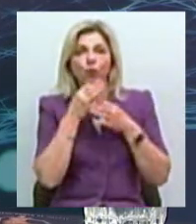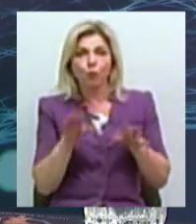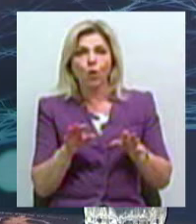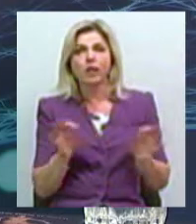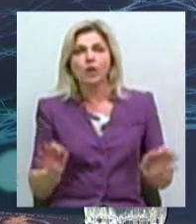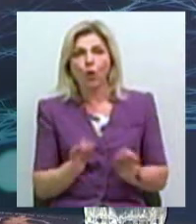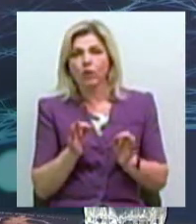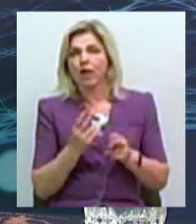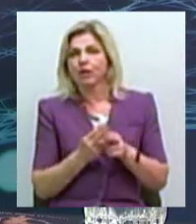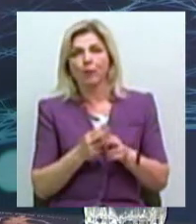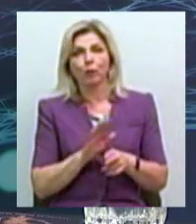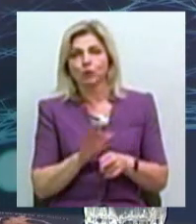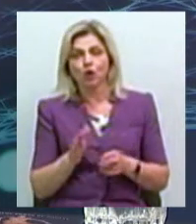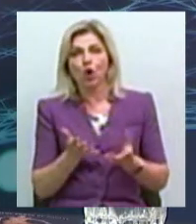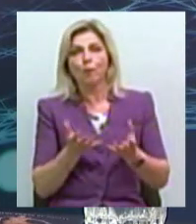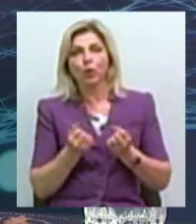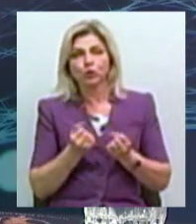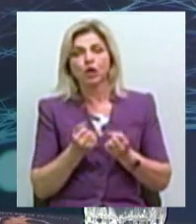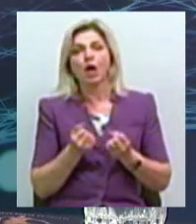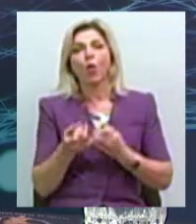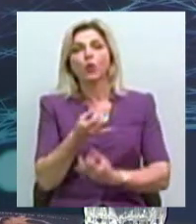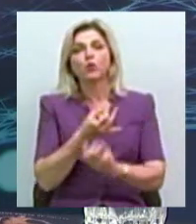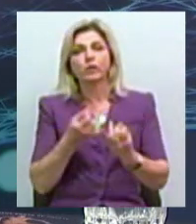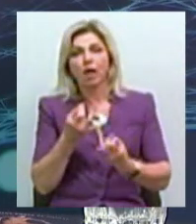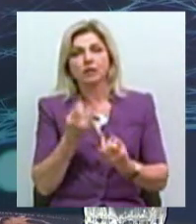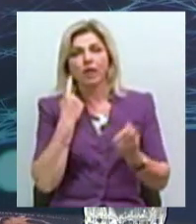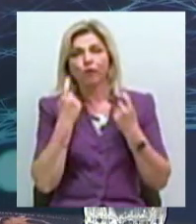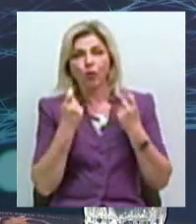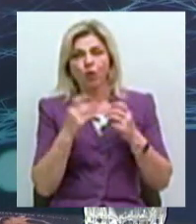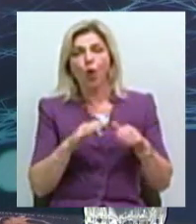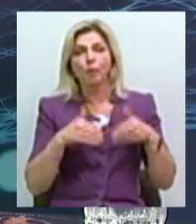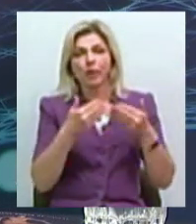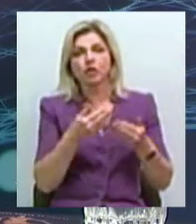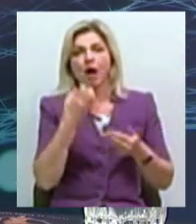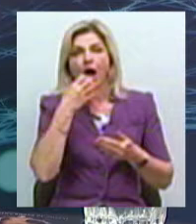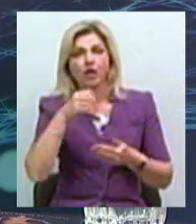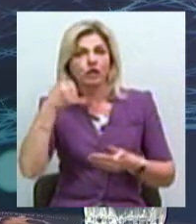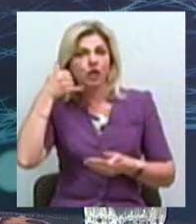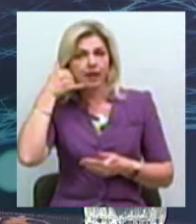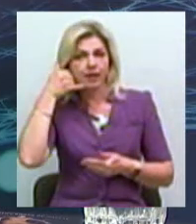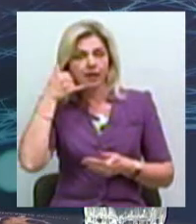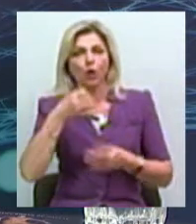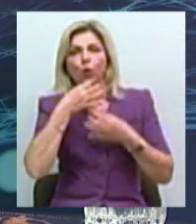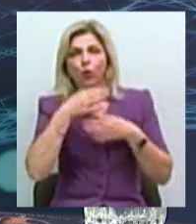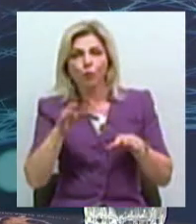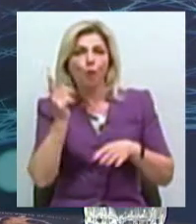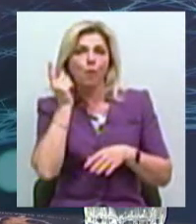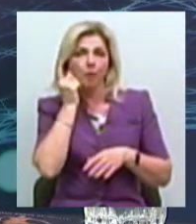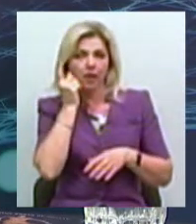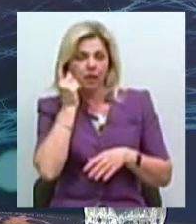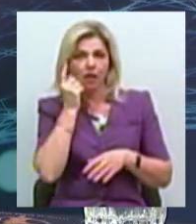никогда не помешает получить независимую консультацию, просто информацию, обратившись на горячую линию. С любого мобильного